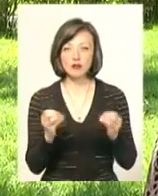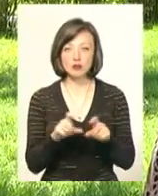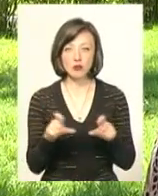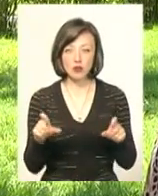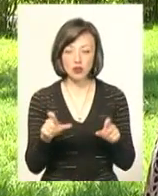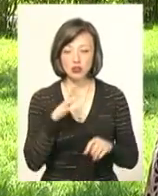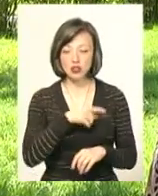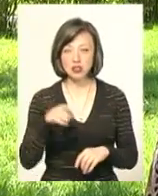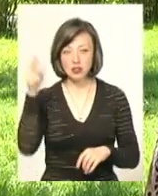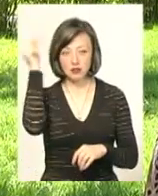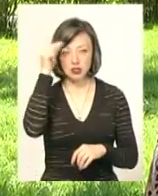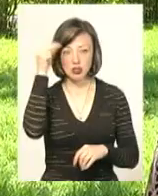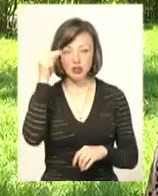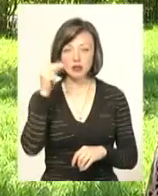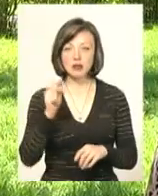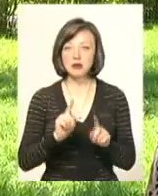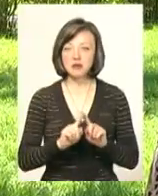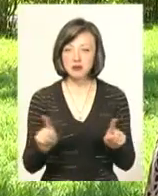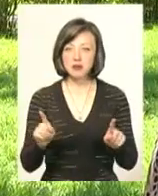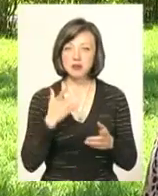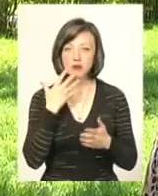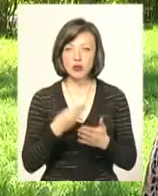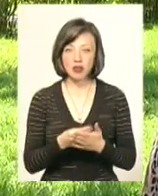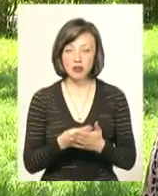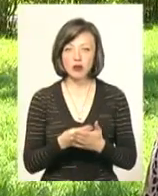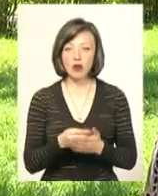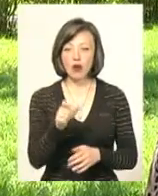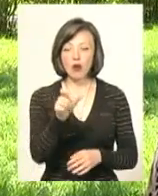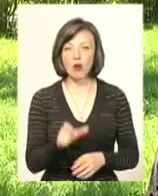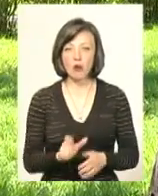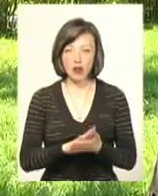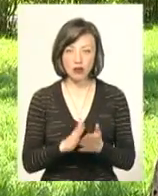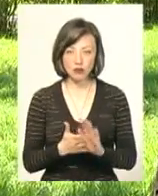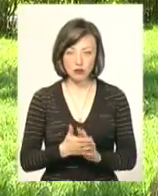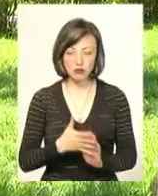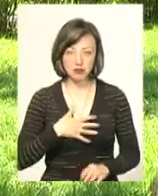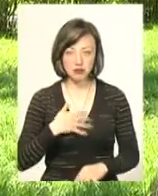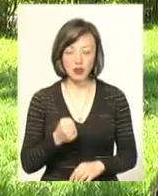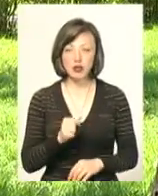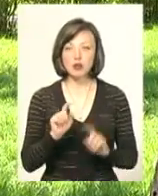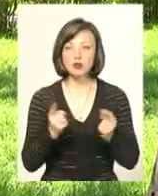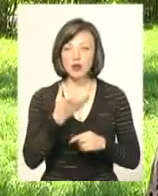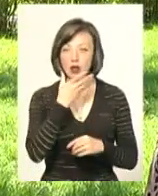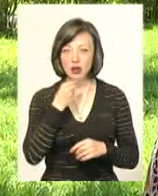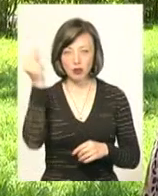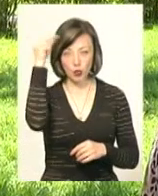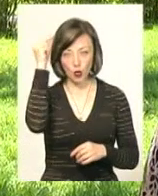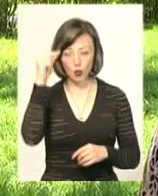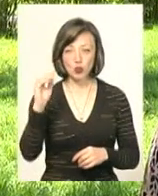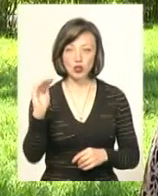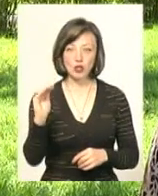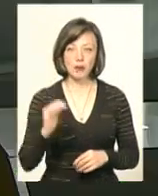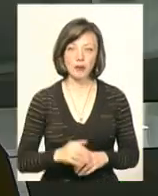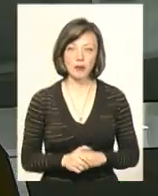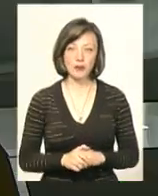за часи навчання відрізнявся своєю громадянською позицією. Він був дуже гарним учнем.